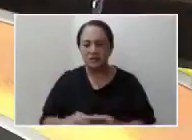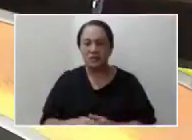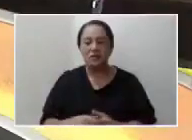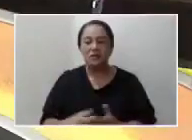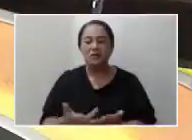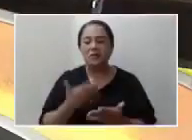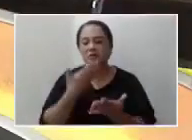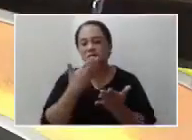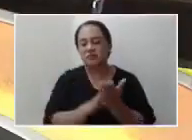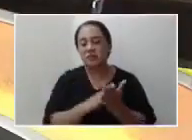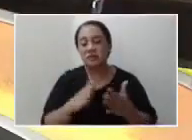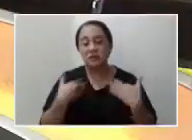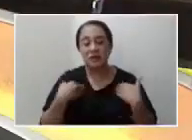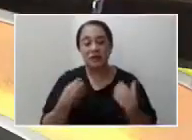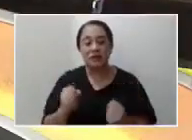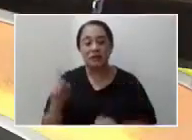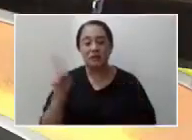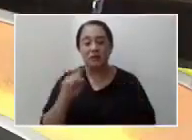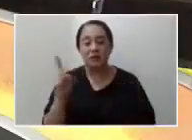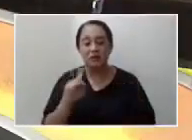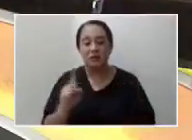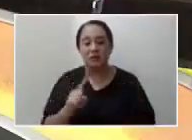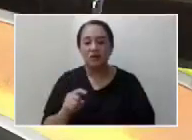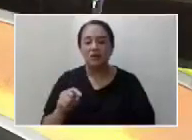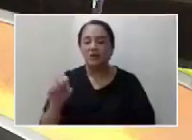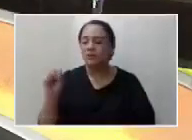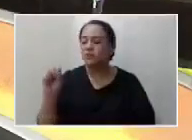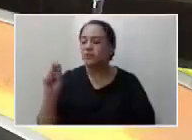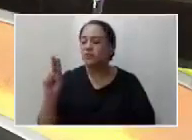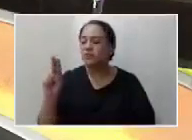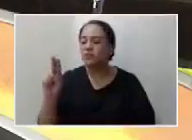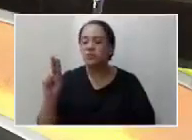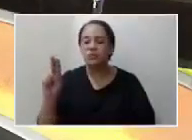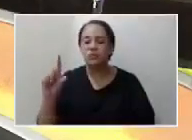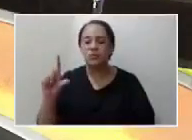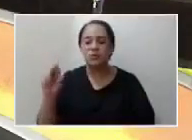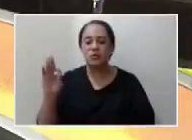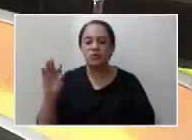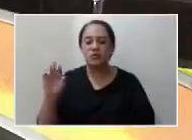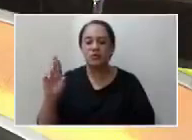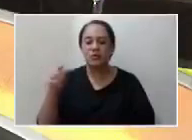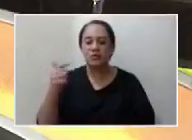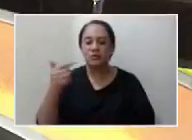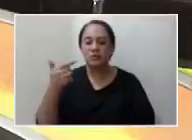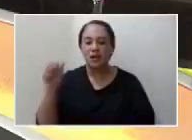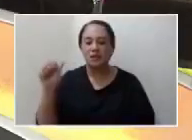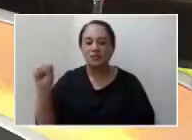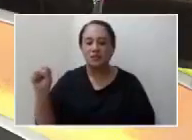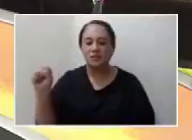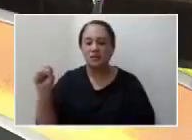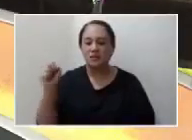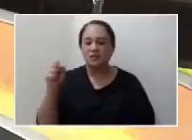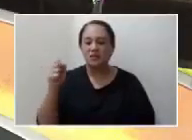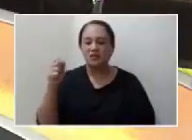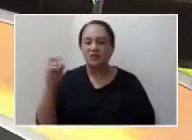mga kababayan at rekomendasyon nyo na rin po sa mga local government units sa ganito pong sitwasyon ngayon sa Taal